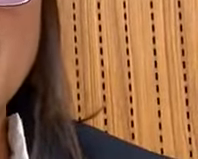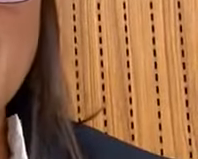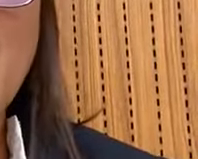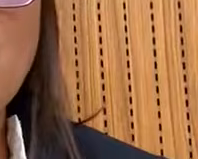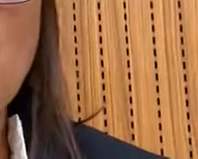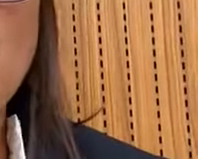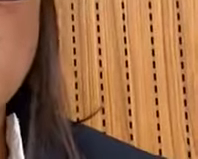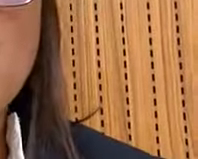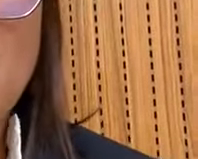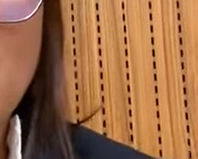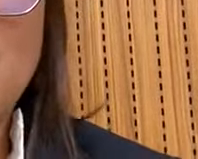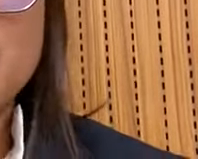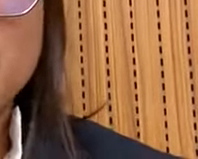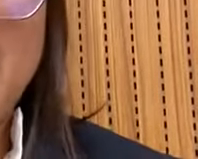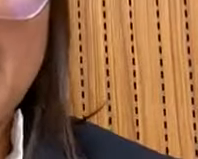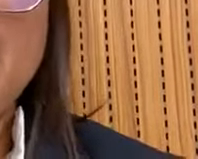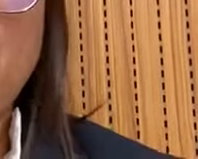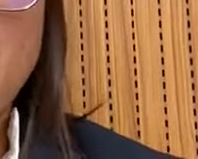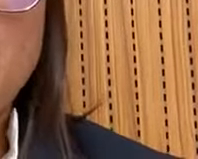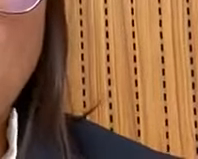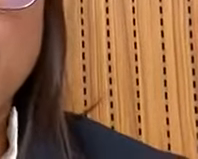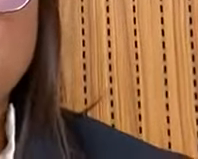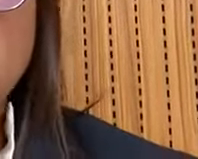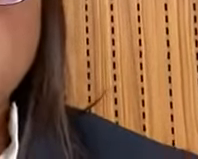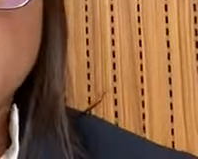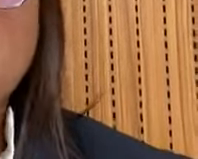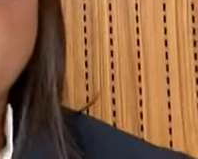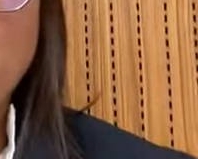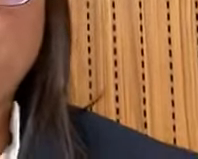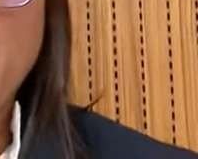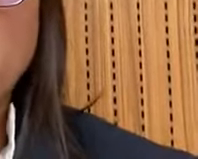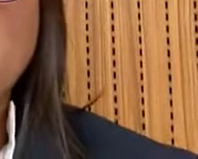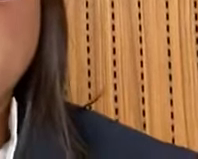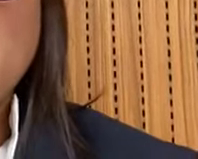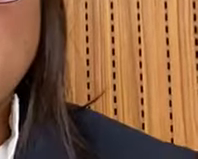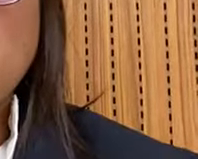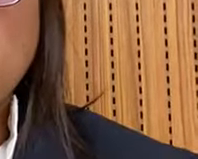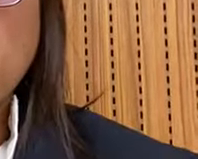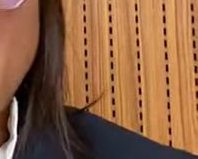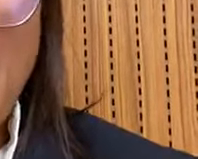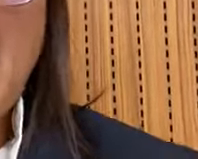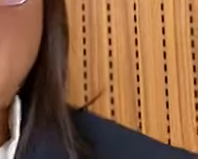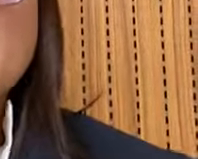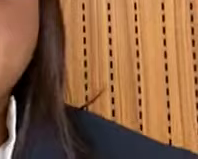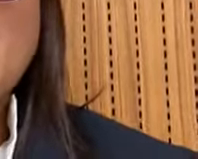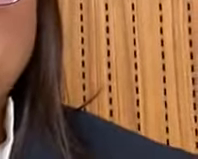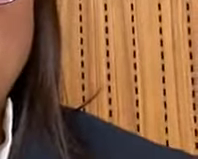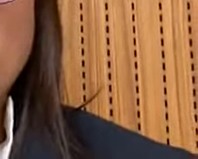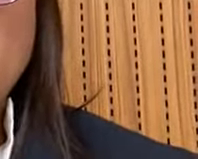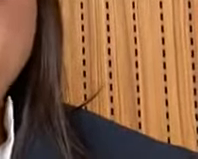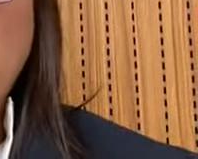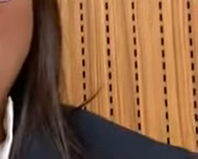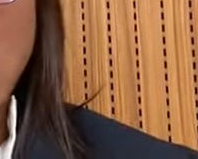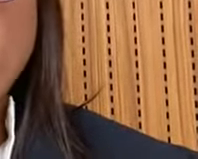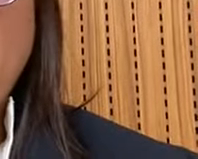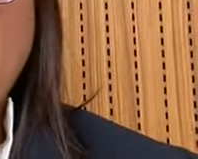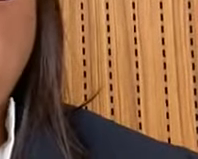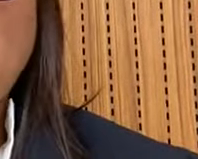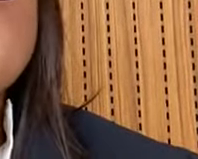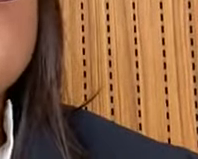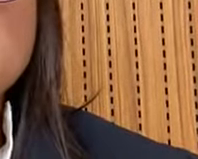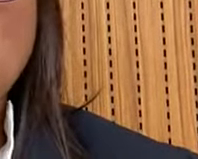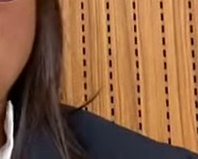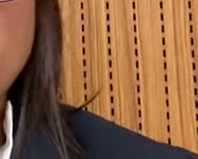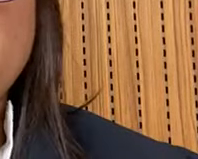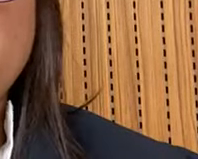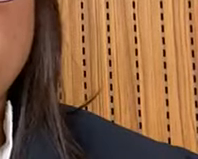ในครั้งนี้นะคะก็ประเด็นวันนี้ก็อยู่ที่ท่านนายกเป็นประเด็นหลักนะคะกับการอภิปรายของฝ่ายค้